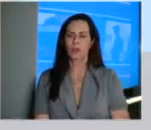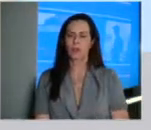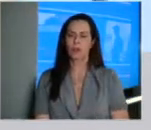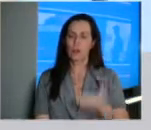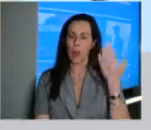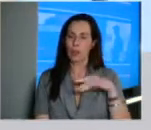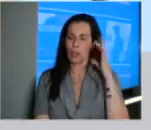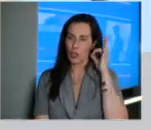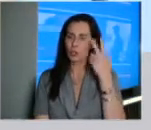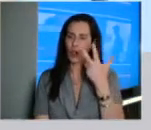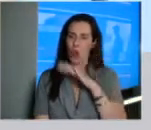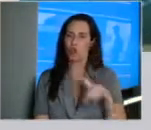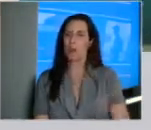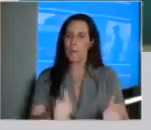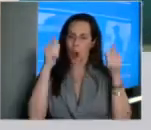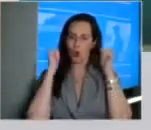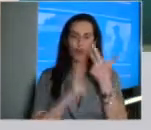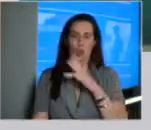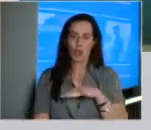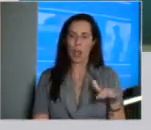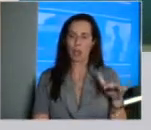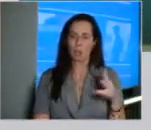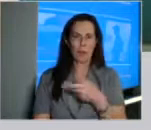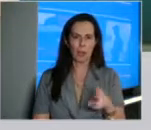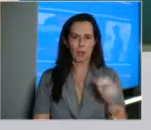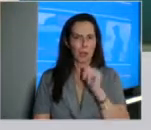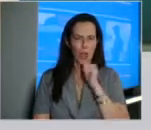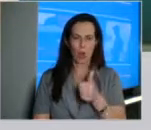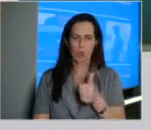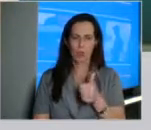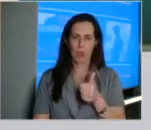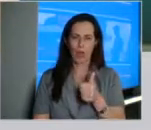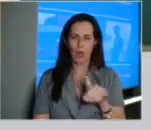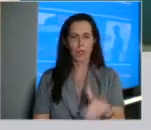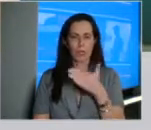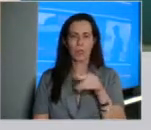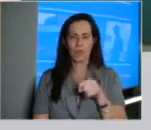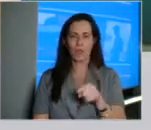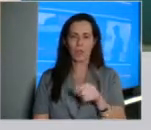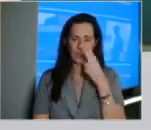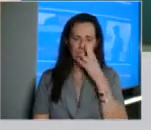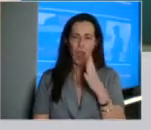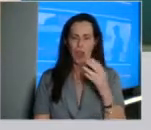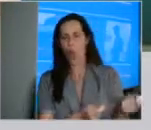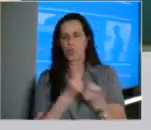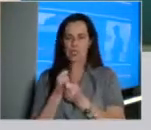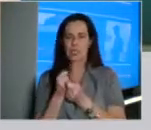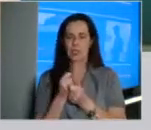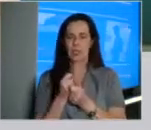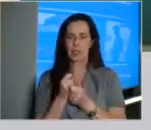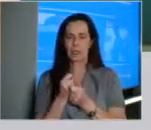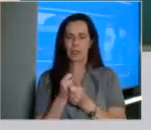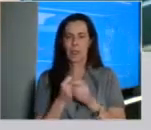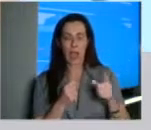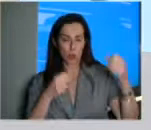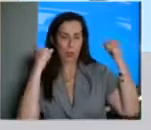והייתה אישה עם 3 ילדים מאחורה, 3 הילדים שלה מתו והיא לא רצה לצאת, והוא ניסה כאילו להוציא אותה. אז הוא